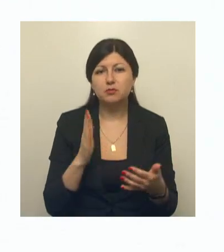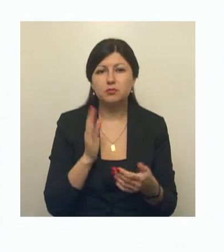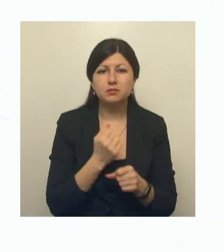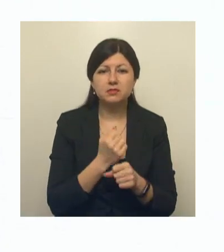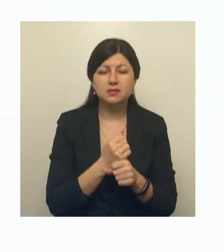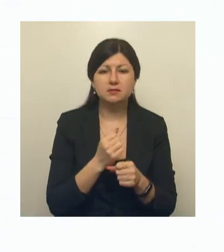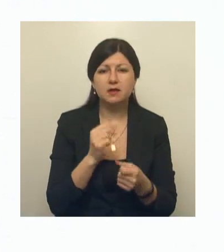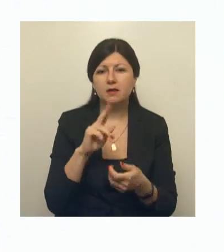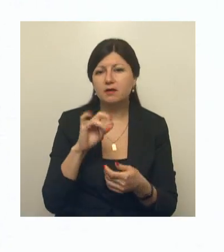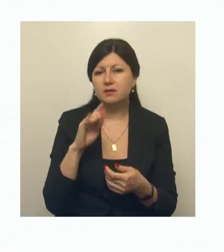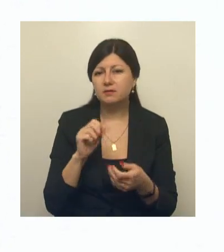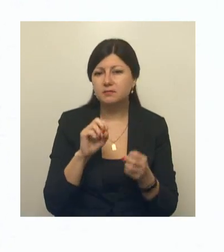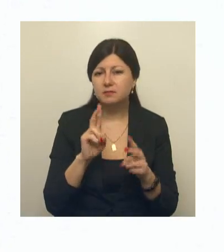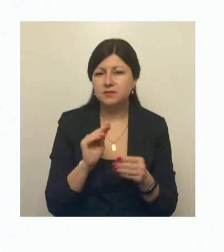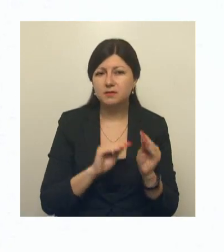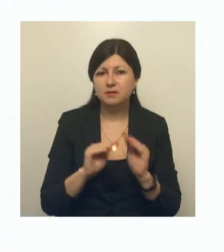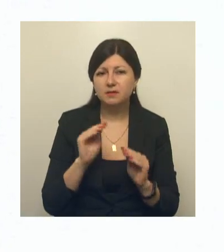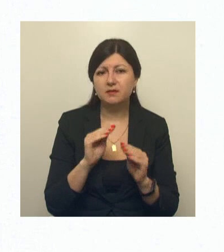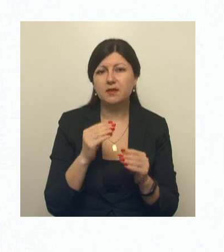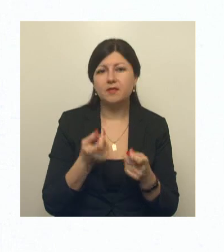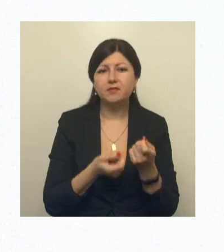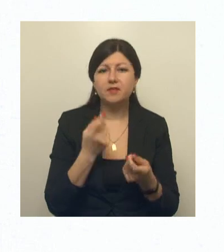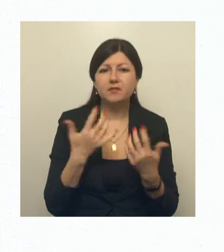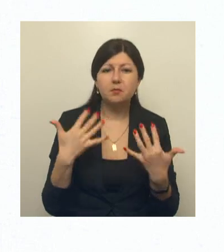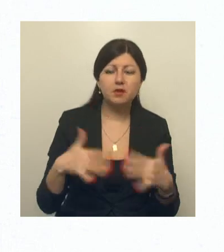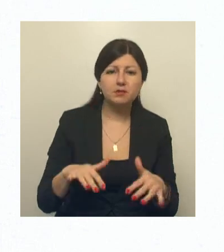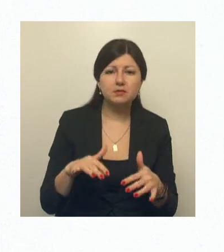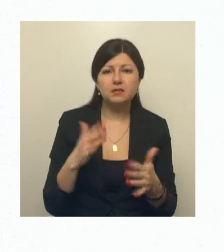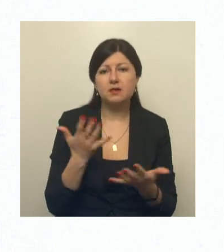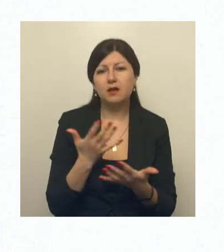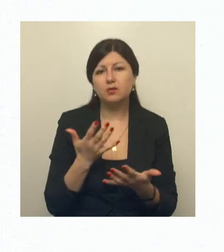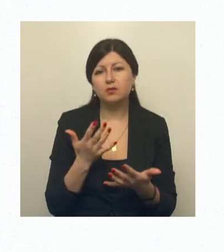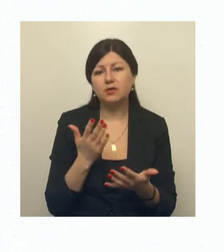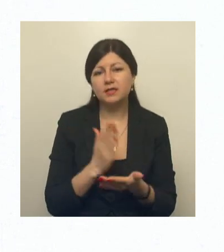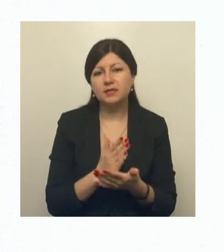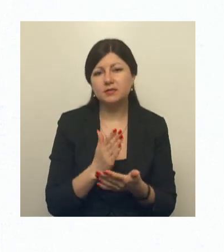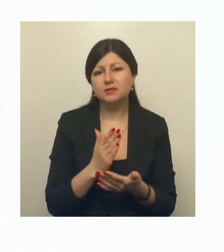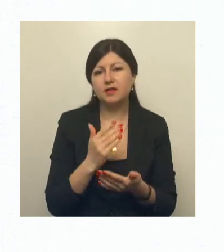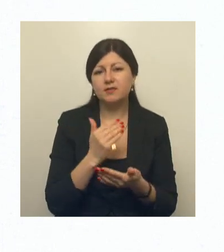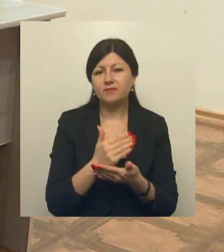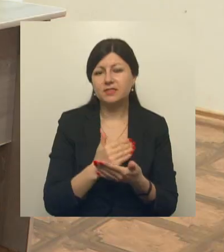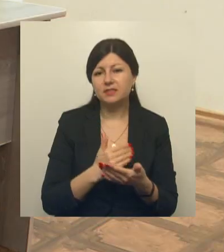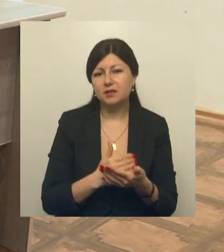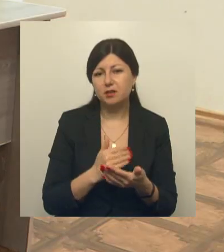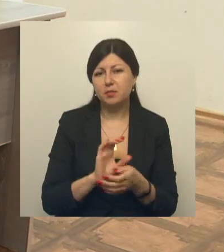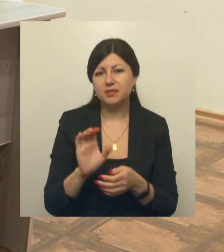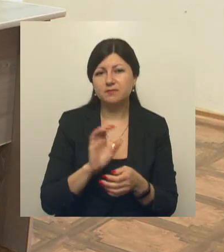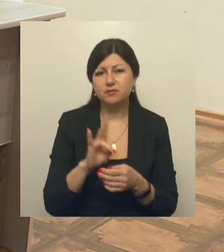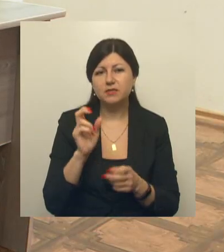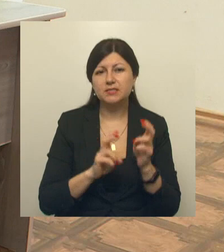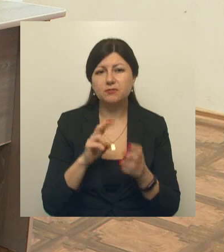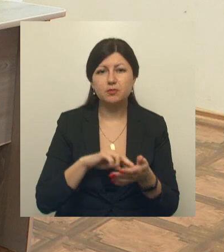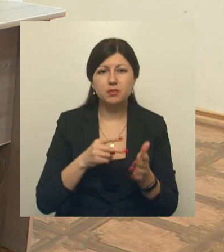потока создания ценности, которая позволит выявить все потери, которые есть в цикле производства. На заводе